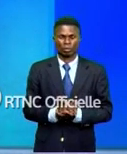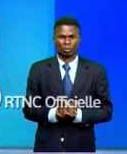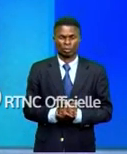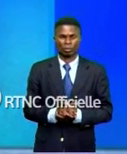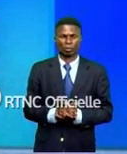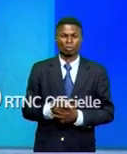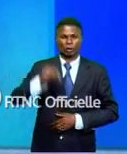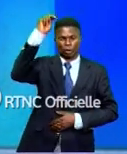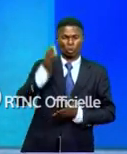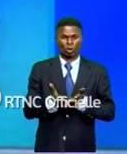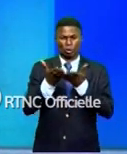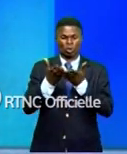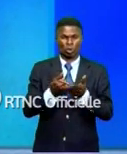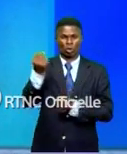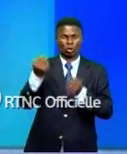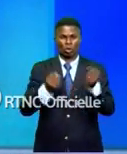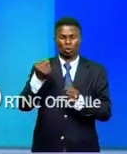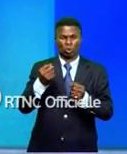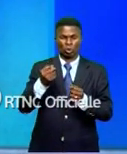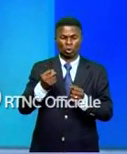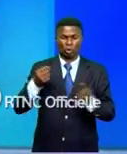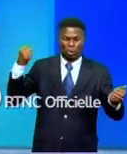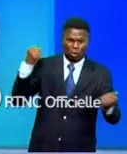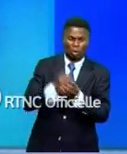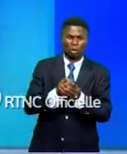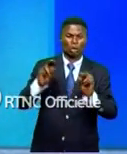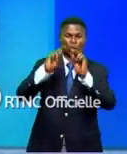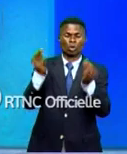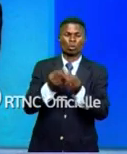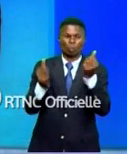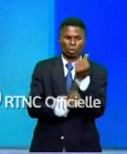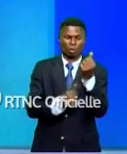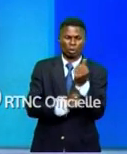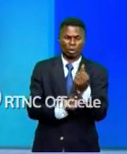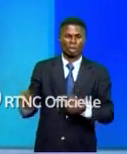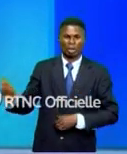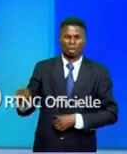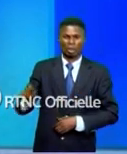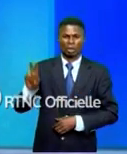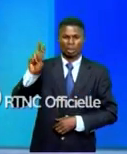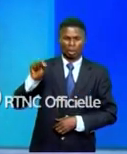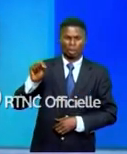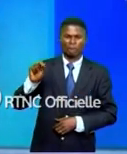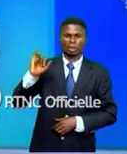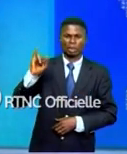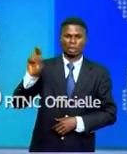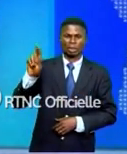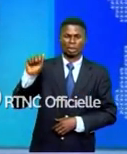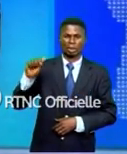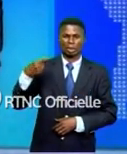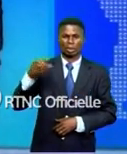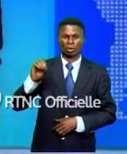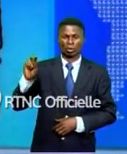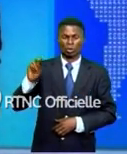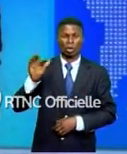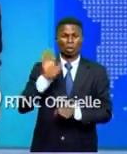Et dans le Nord Kivu, un véhicule a fini sa course dans la foule à Kiisi, territoire des Nyiragongo. Le bilan est